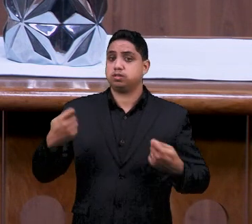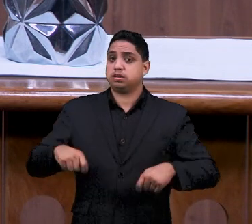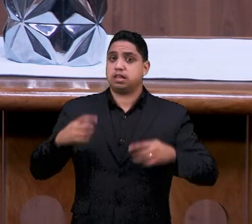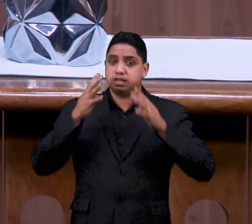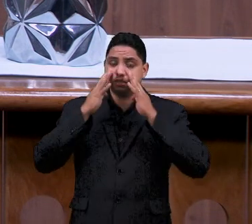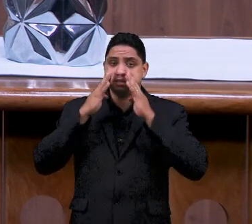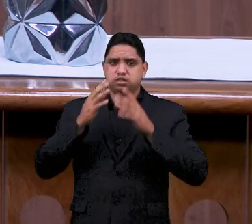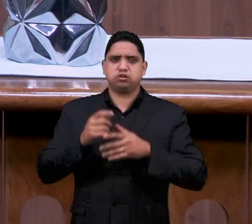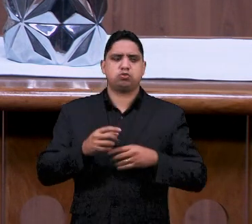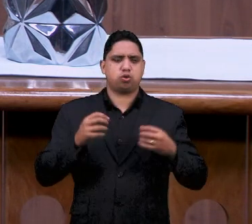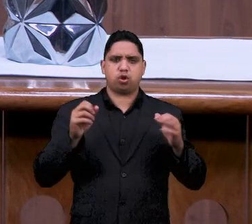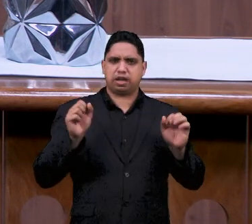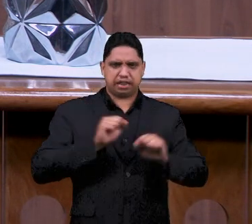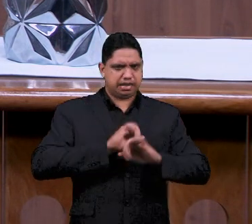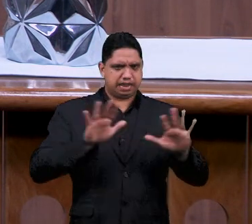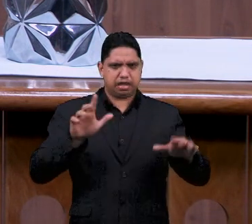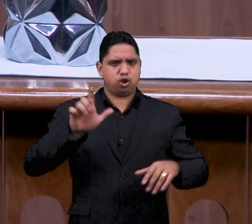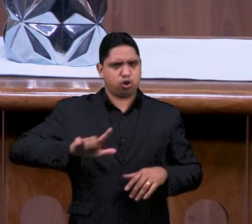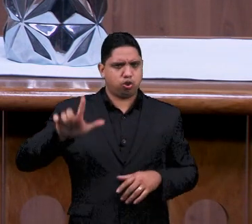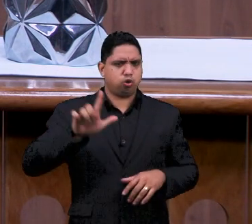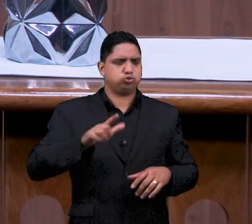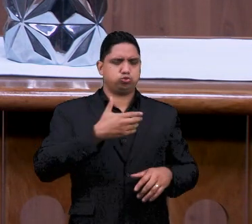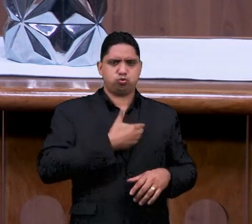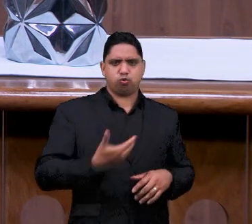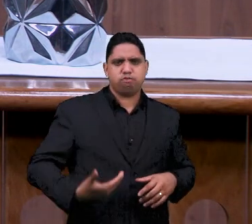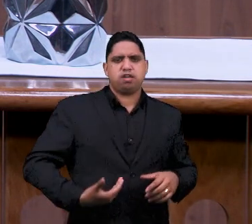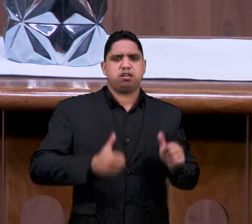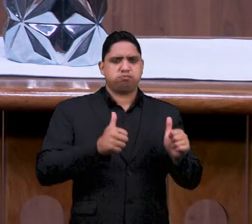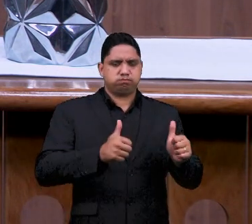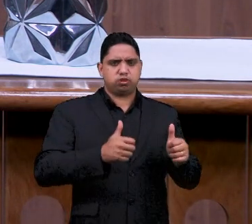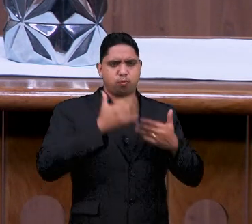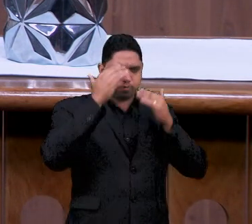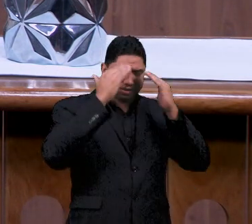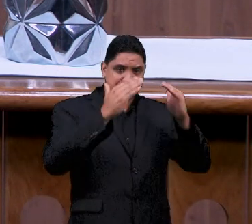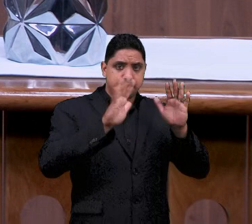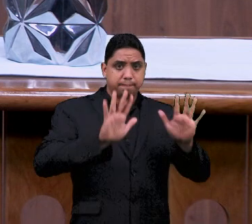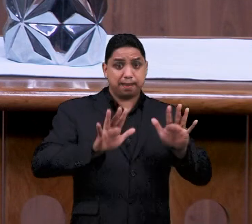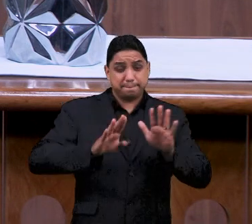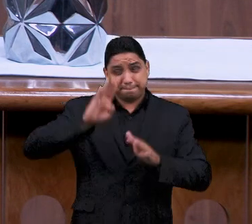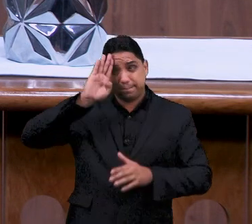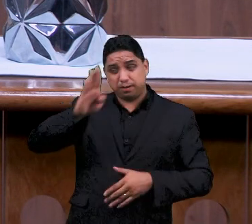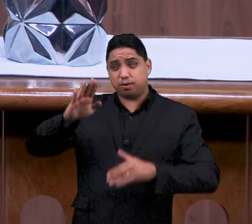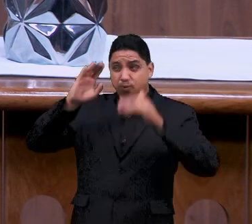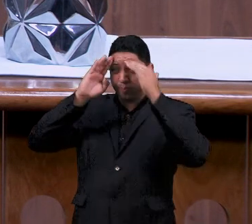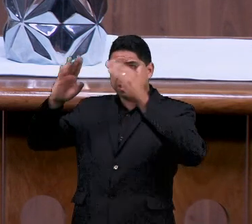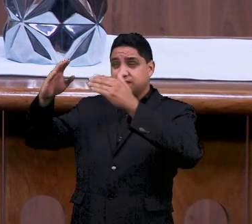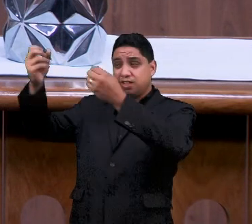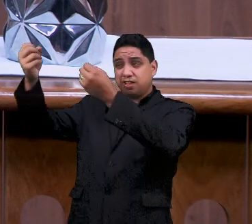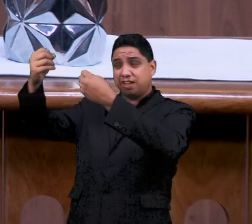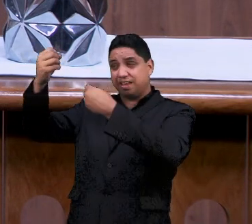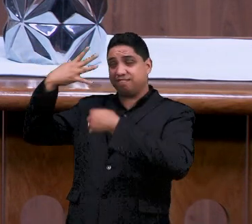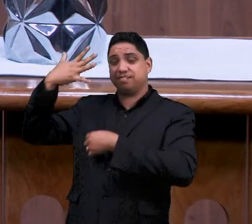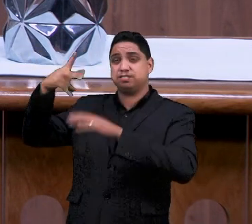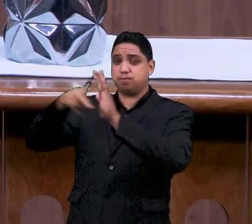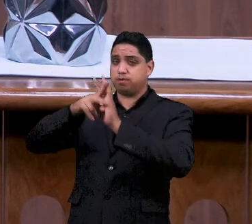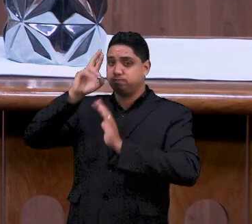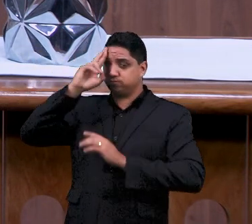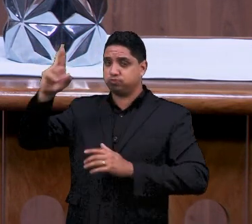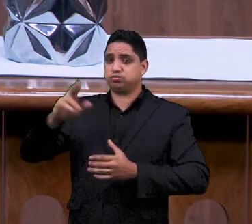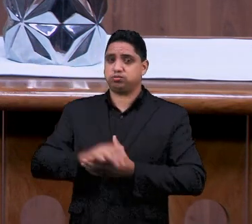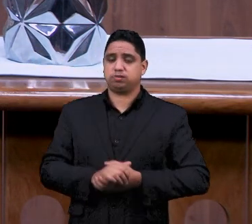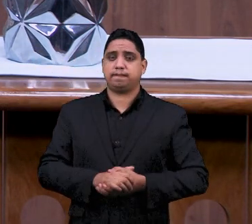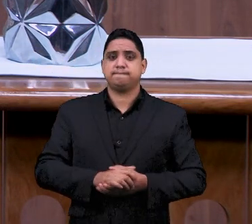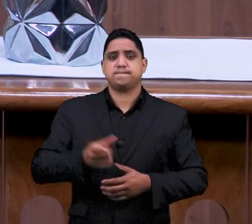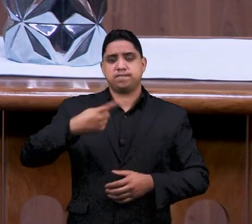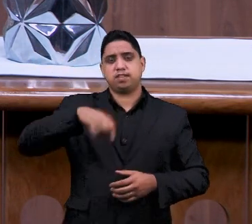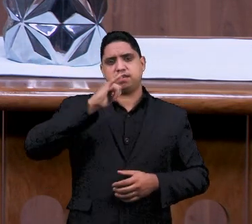gouvernent sur l'aspect humain, nous pouvons dire. Amen. Donc voici, renforcer, c'est une orientation qui se renforce, ça